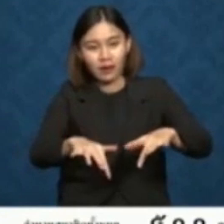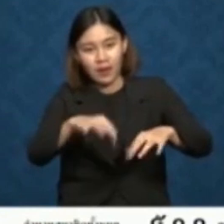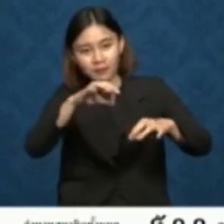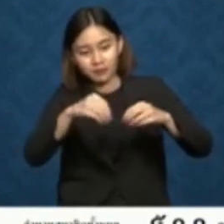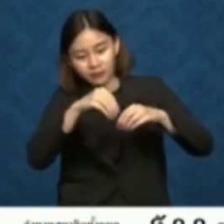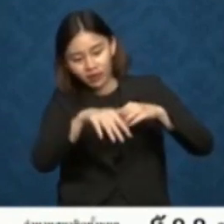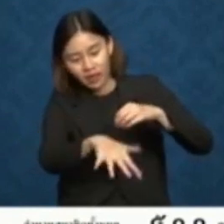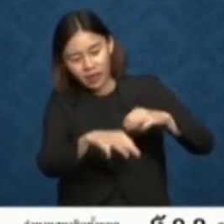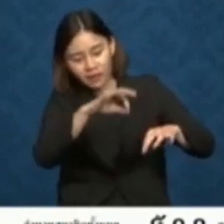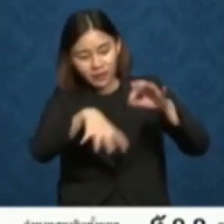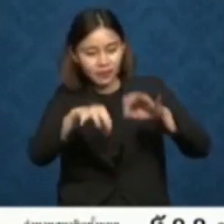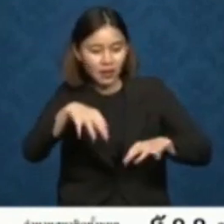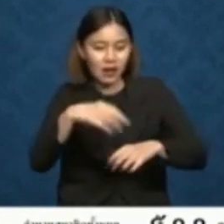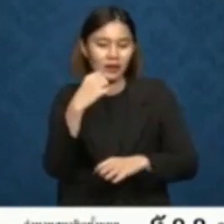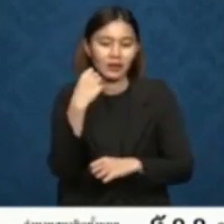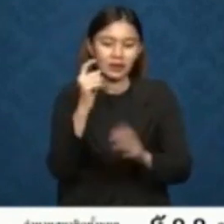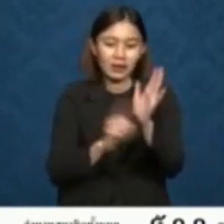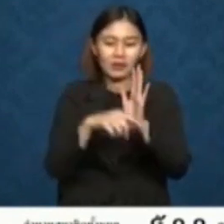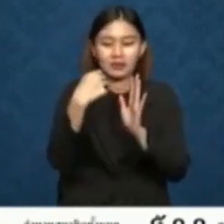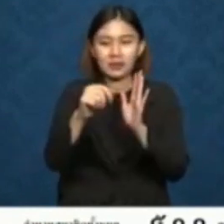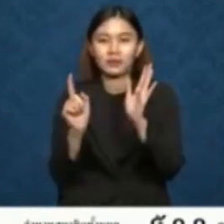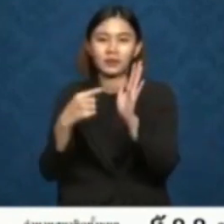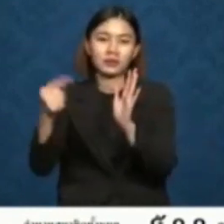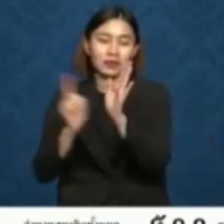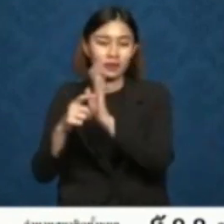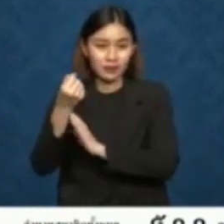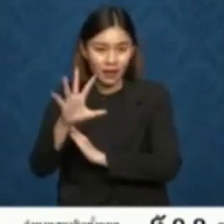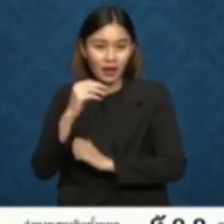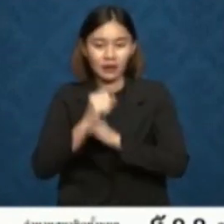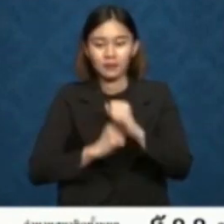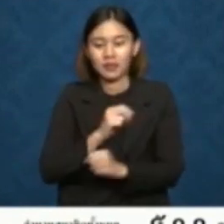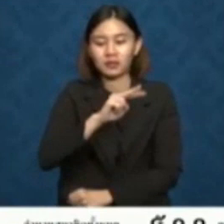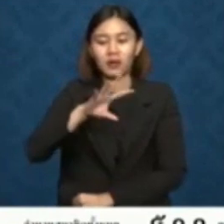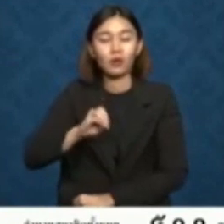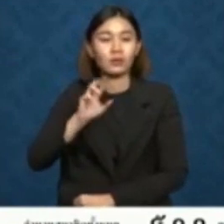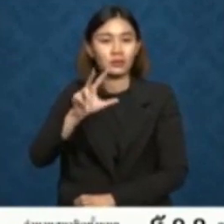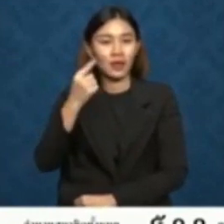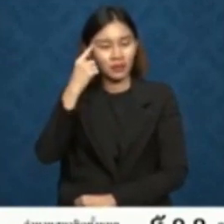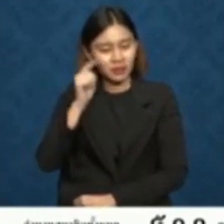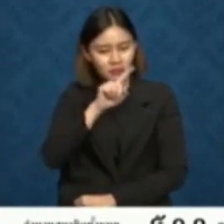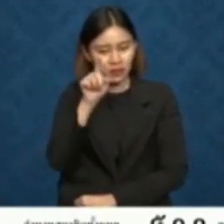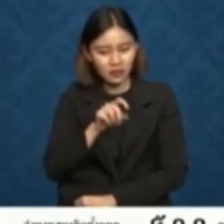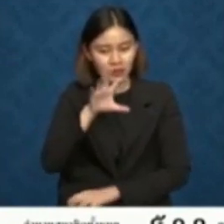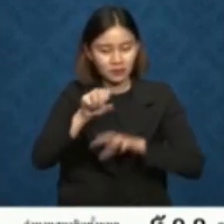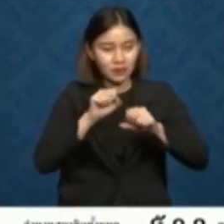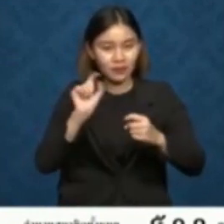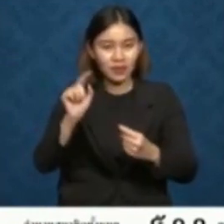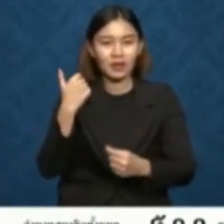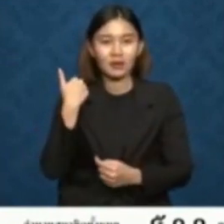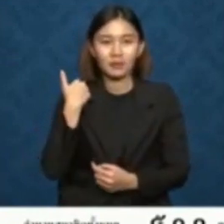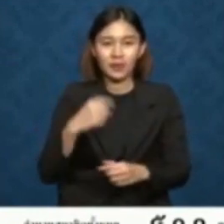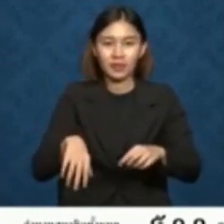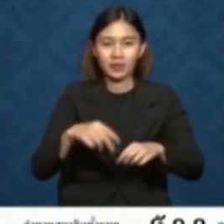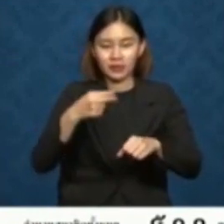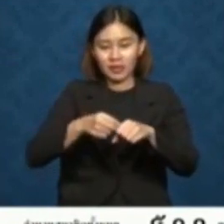ครับในทะเลเฉลี่ยปีละ 10-15 ครั้งครับแต่ในปี2563ครับเป็นที่น่าสัง